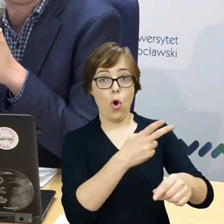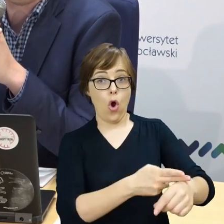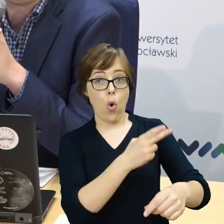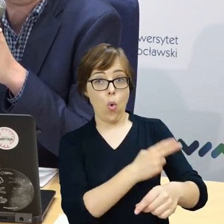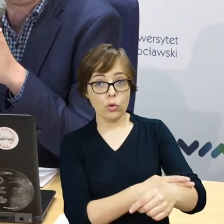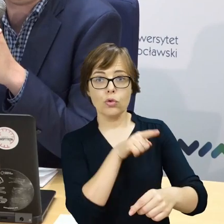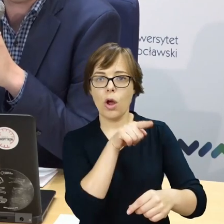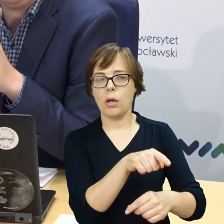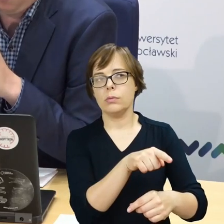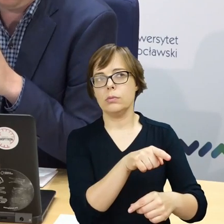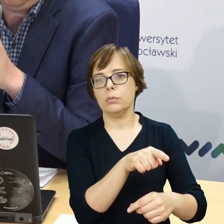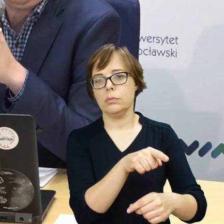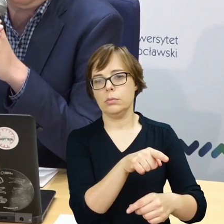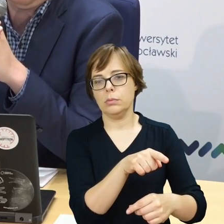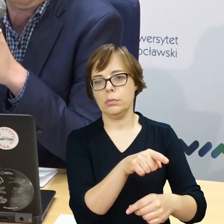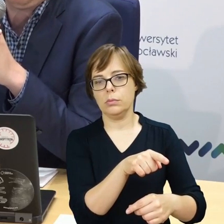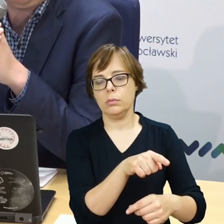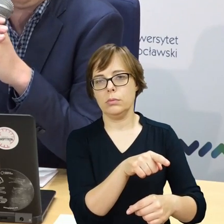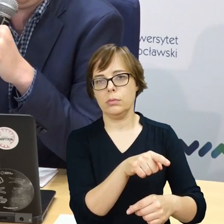żeby przedłużyć